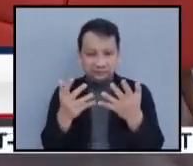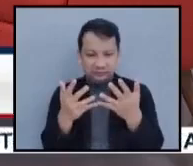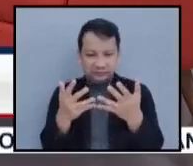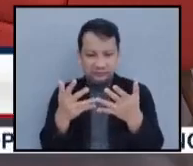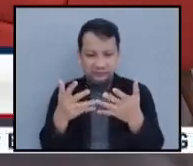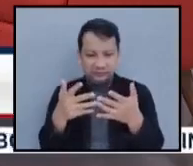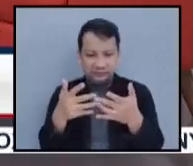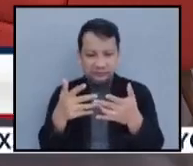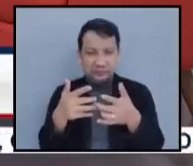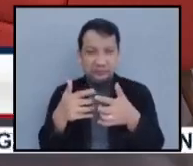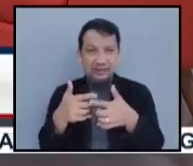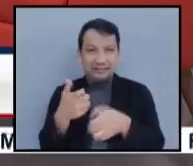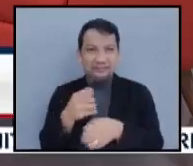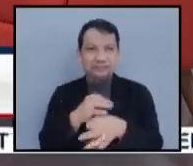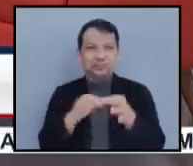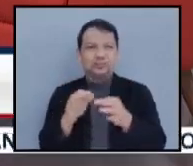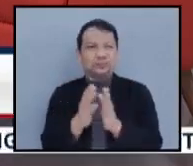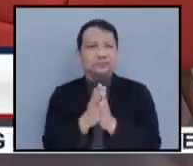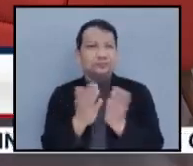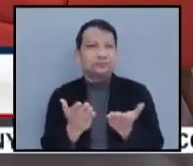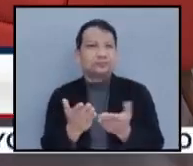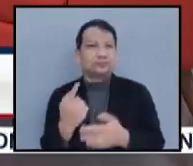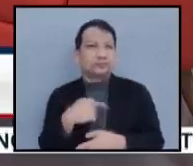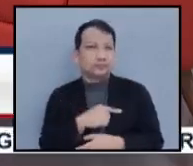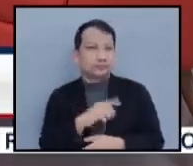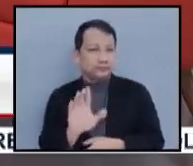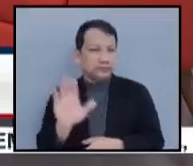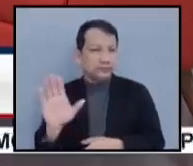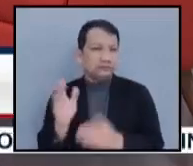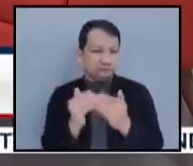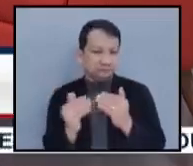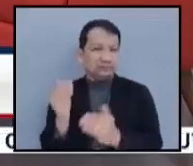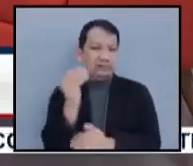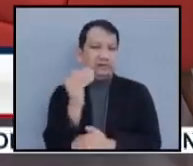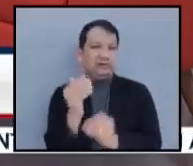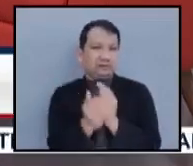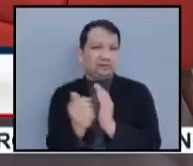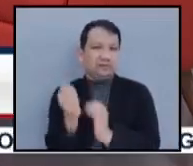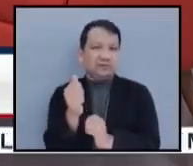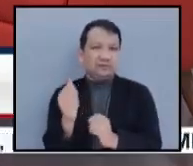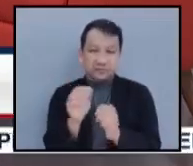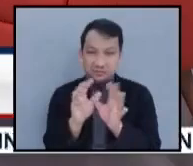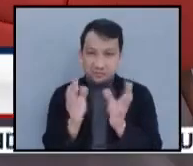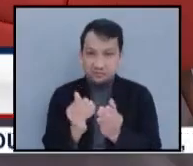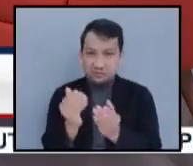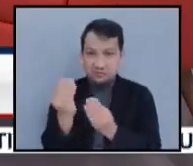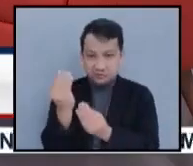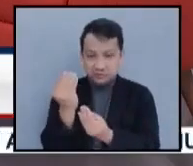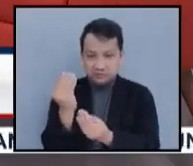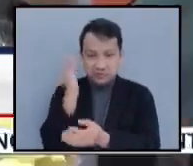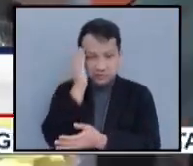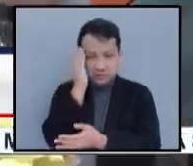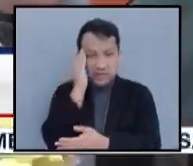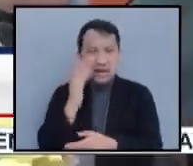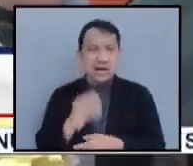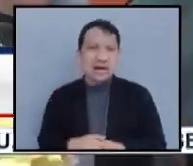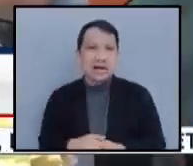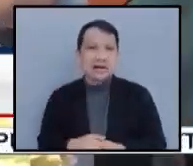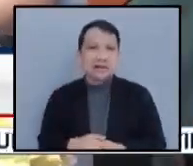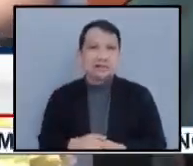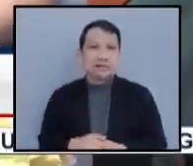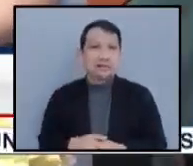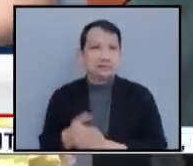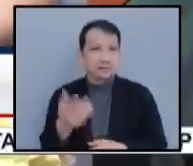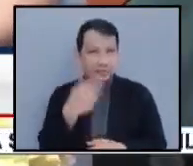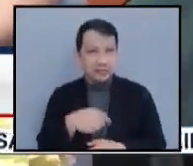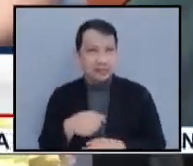multiplication. Pero may mga ganun. For sure, advanced siya doon sa class nila. Doon niya nalaman, no? Yes. Kaya, ang ganda, no? Baka kasi, may